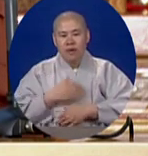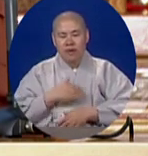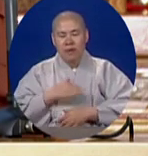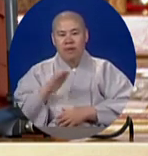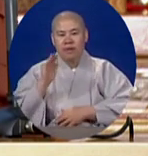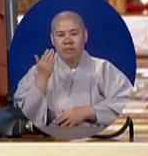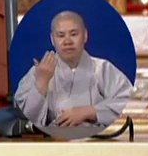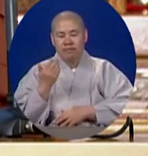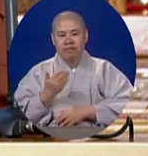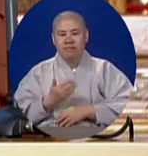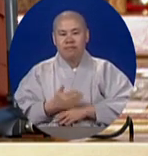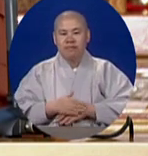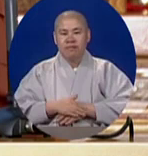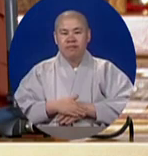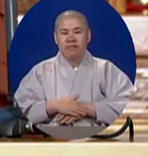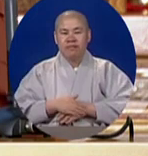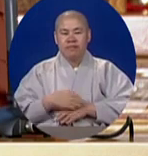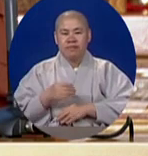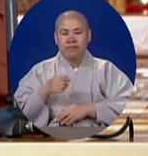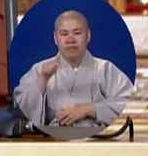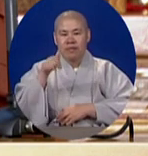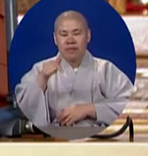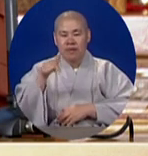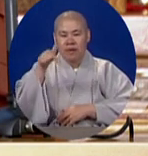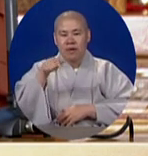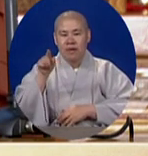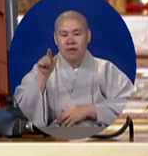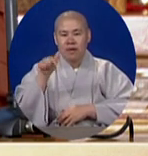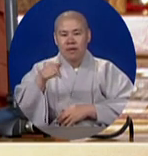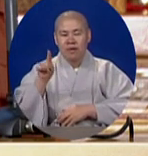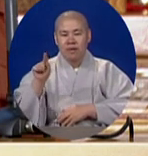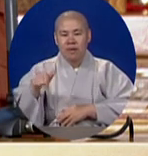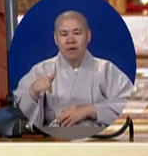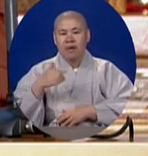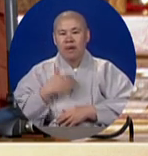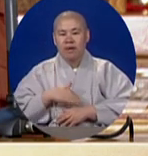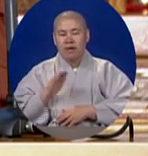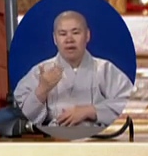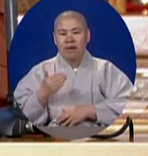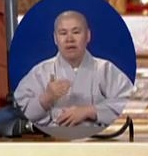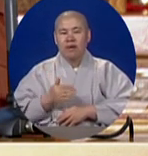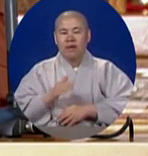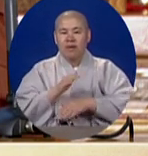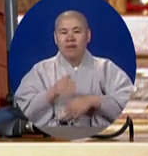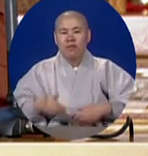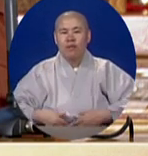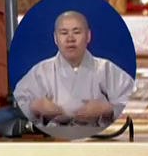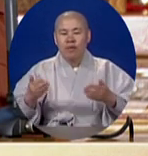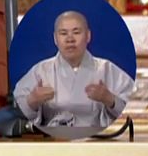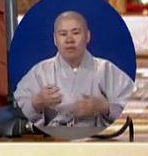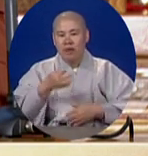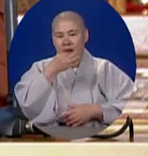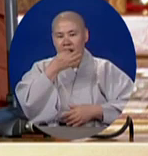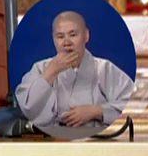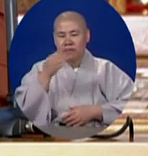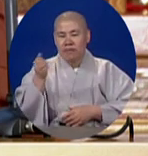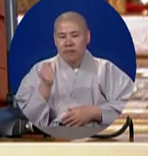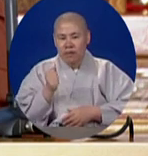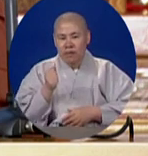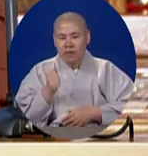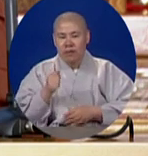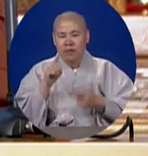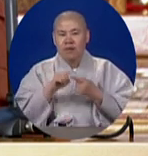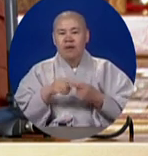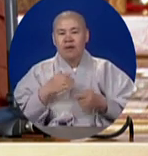이거예요. 거기서 깨달을 각자는 알아라. 아 내가 쓸데없는 집착을 일으키는구나. 바로 알아라